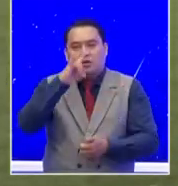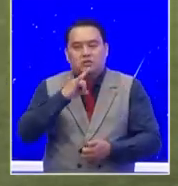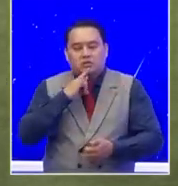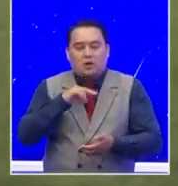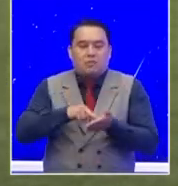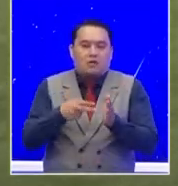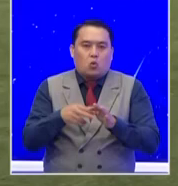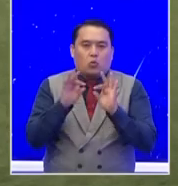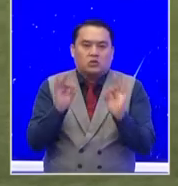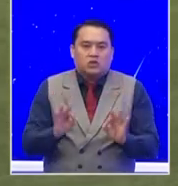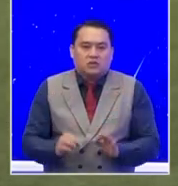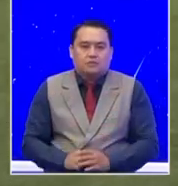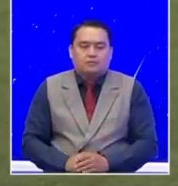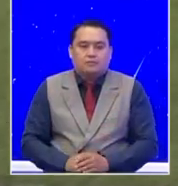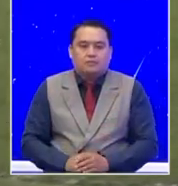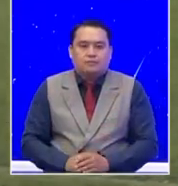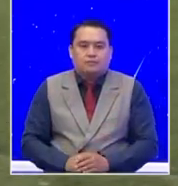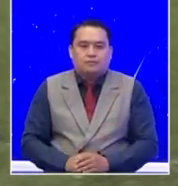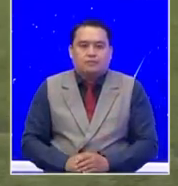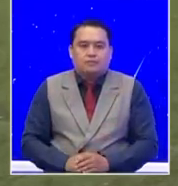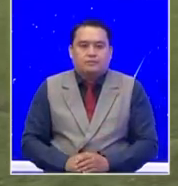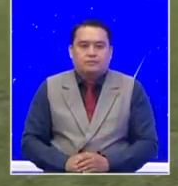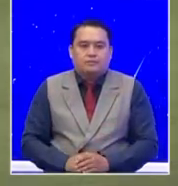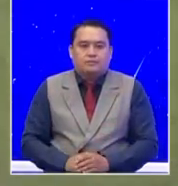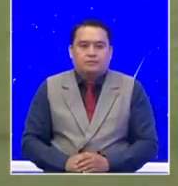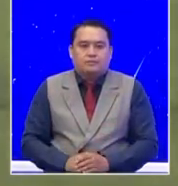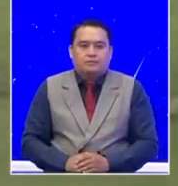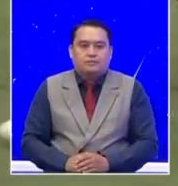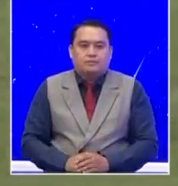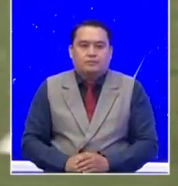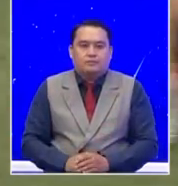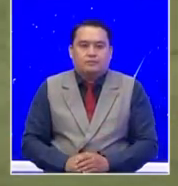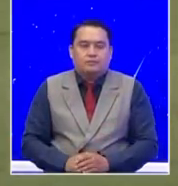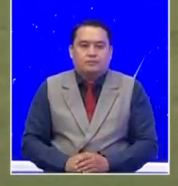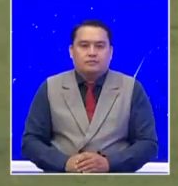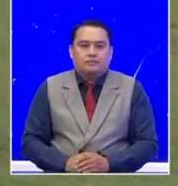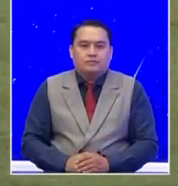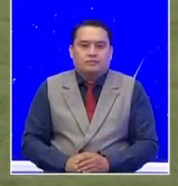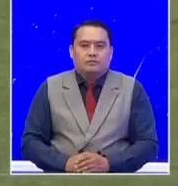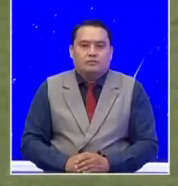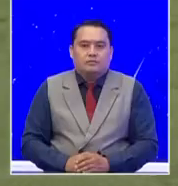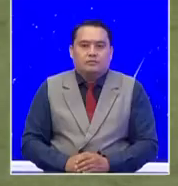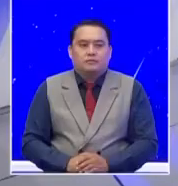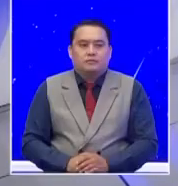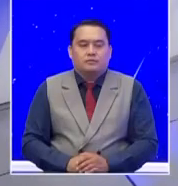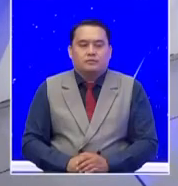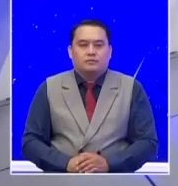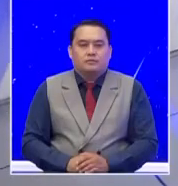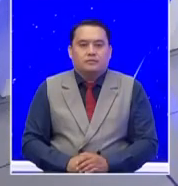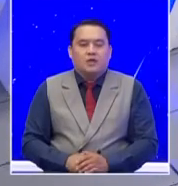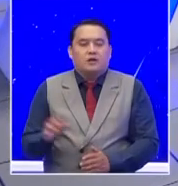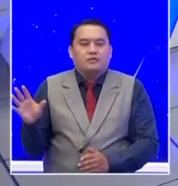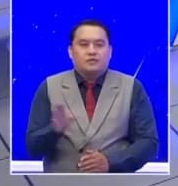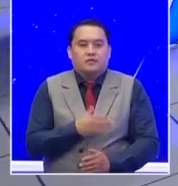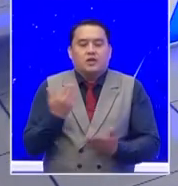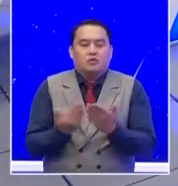запланированном на осень евгения присяжные жаркой and ive а был accutane buy телеканал жетысу это